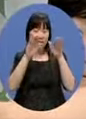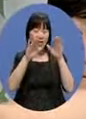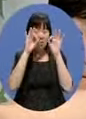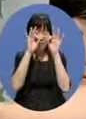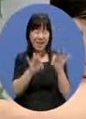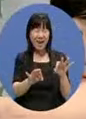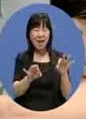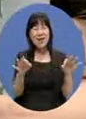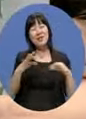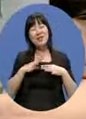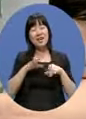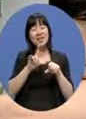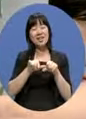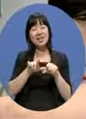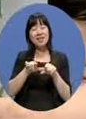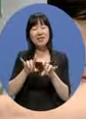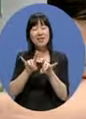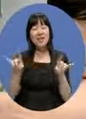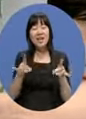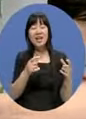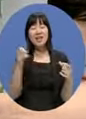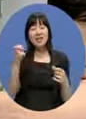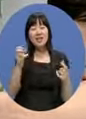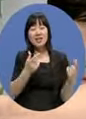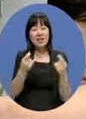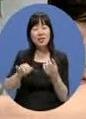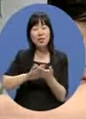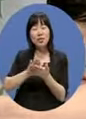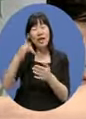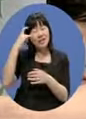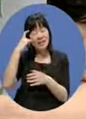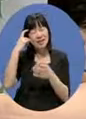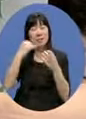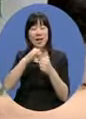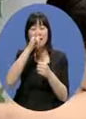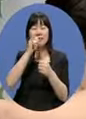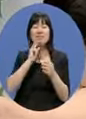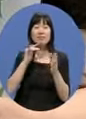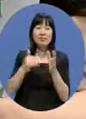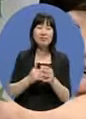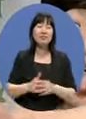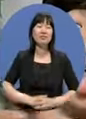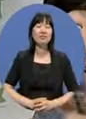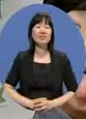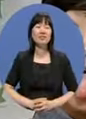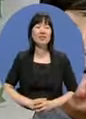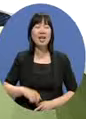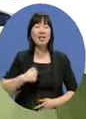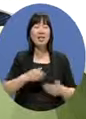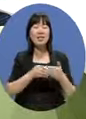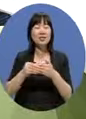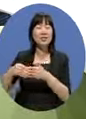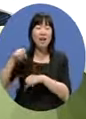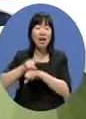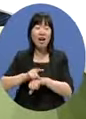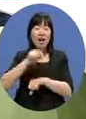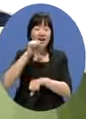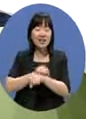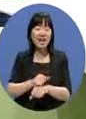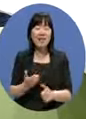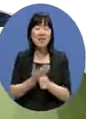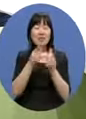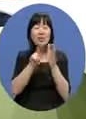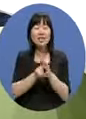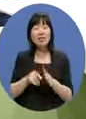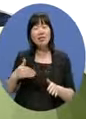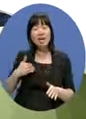놀랐고요네 시간 날 때마다 자주 함께 같이 놀아 줘야 되겠다는 생각을 많이 했어요 예 자기 주도를 잘 주도성을 키워